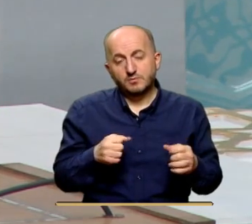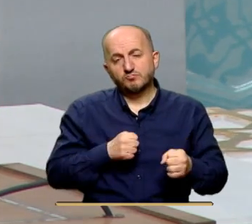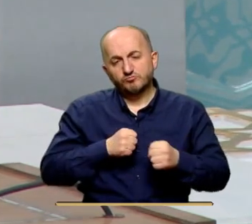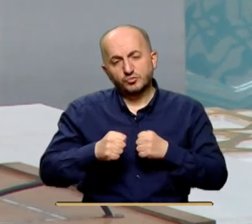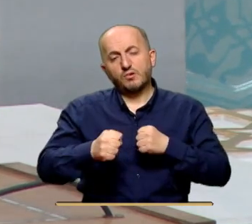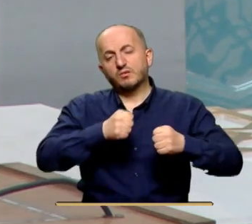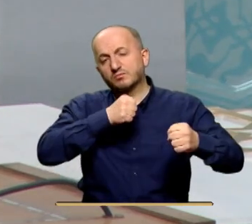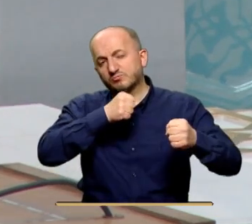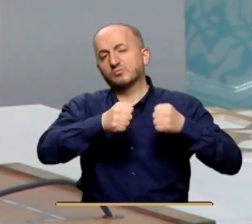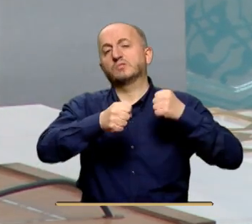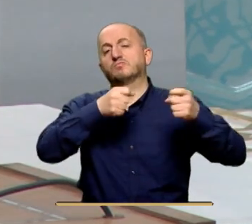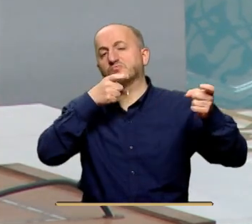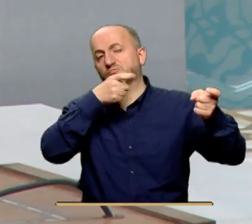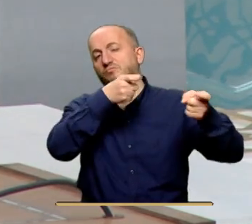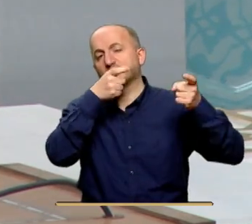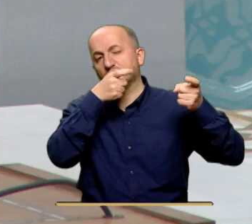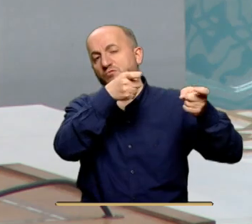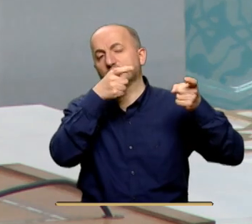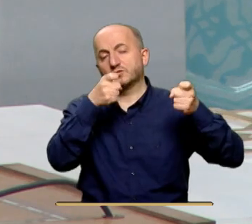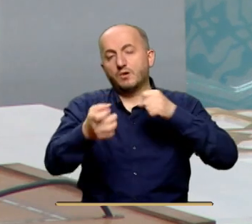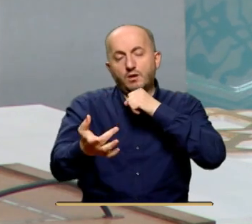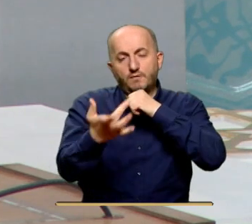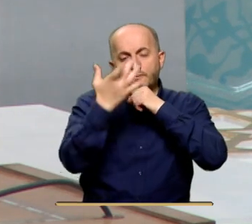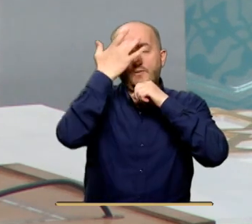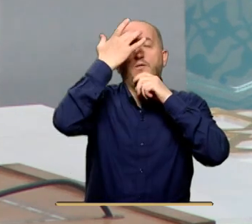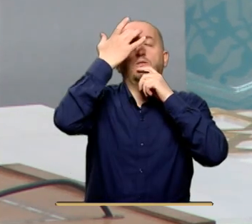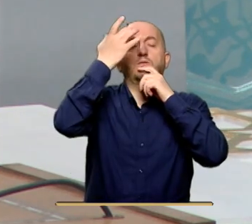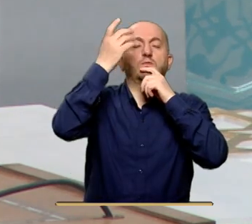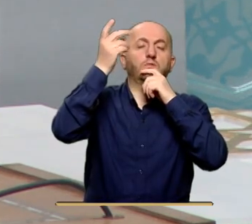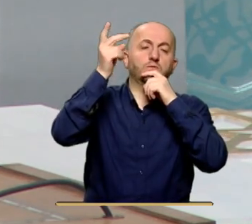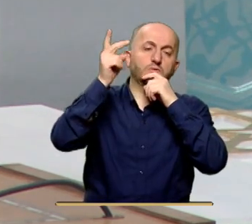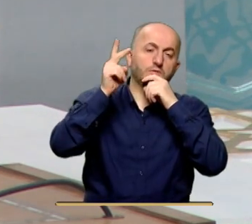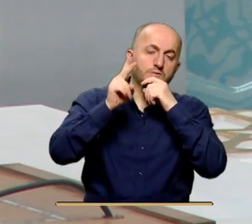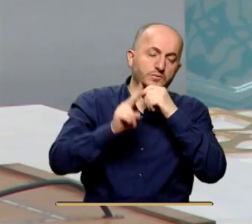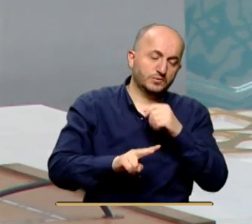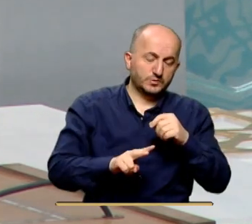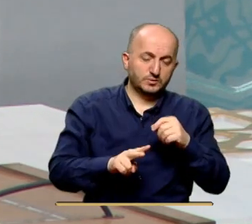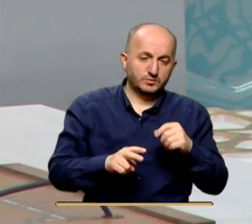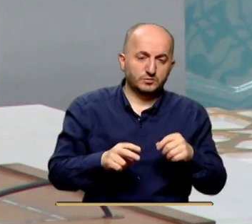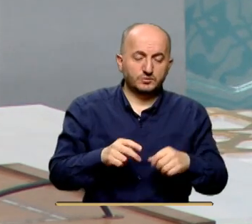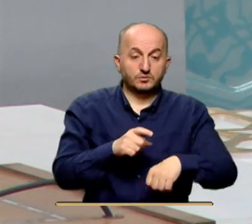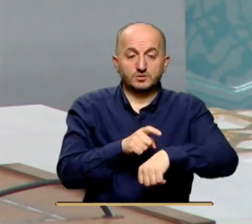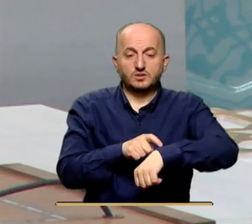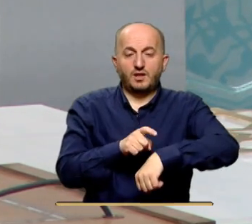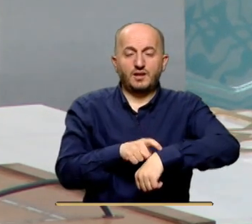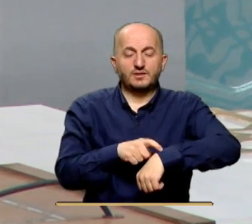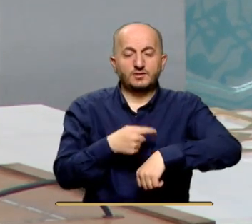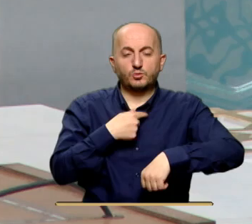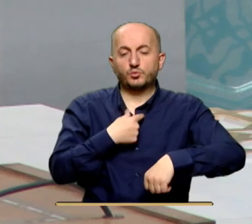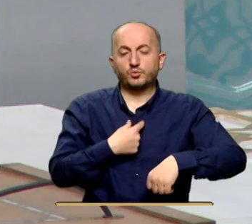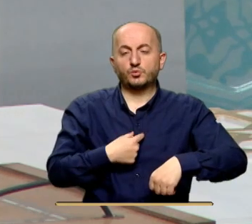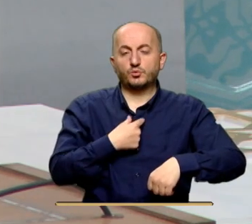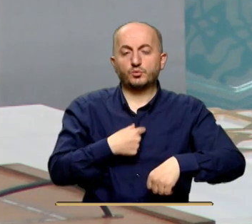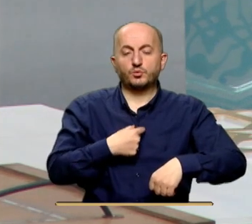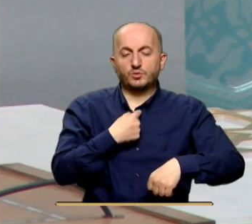mücadele ederken şehadet şerbetini içiyor. Künyesi, saati, çok da az bir parası